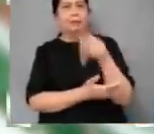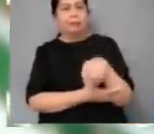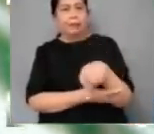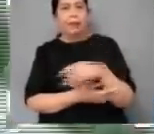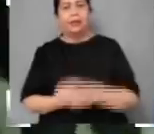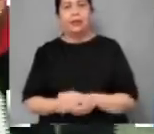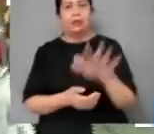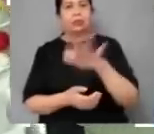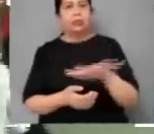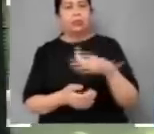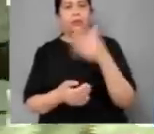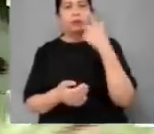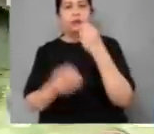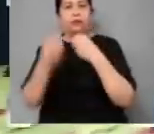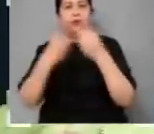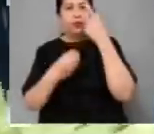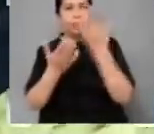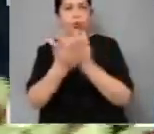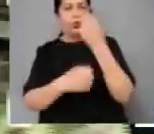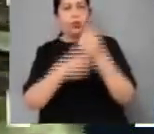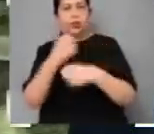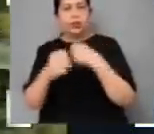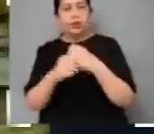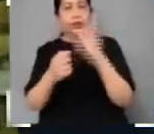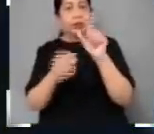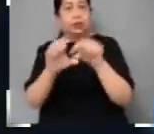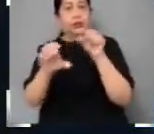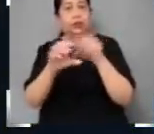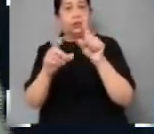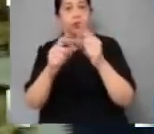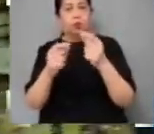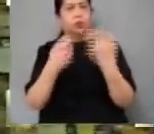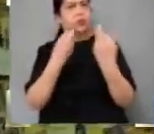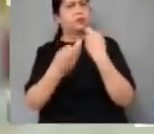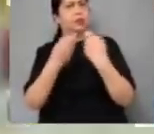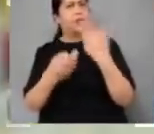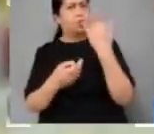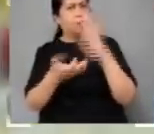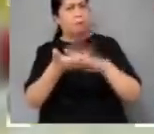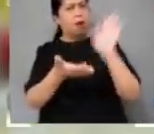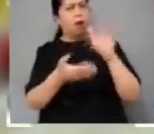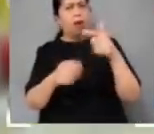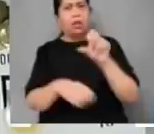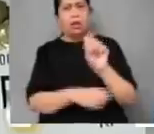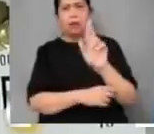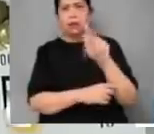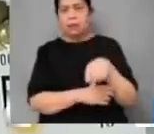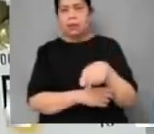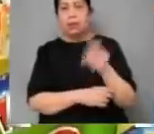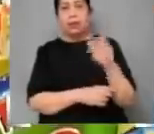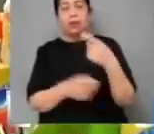pang-medya noche. Isang supermarket sa Quezon City ang pinagpapaliwanag dahil mas mataas sa SRP ang presyo ng mayonnaise at